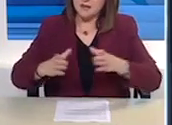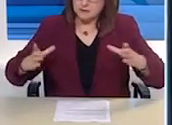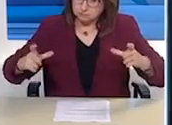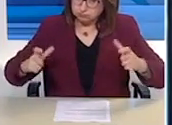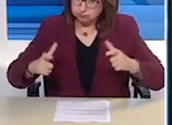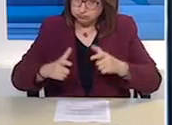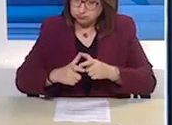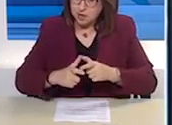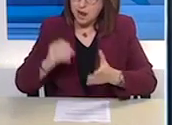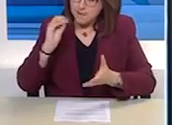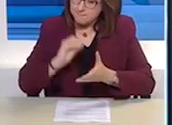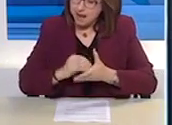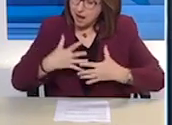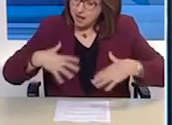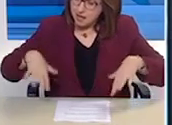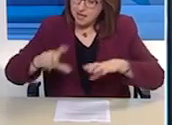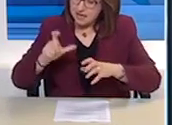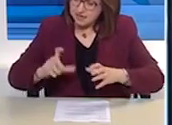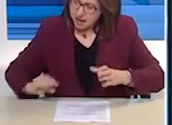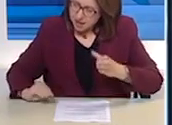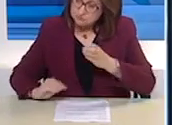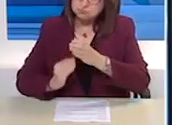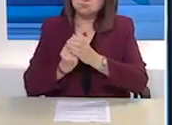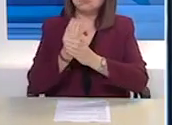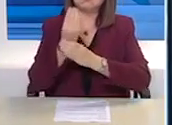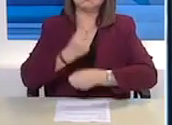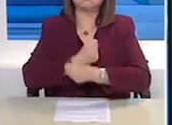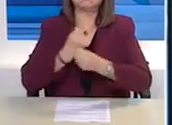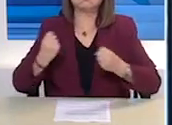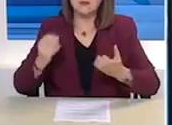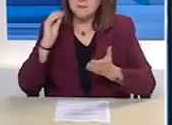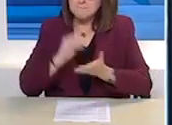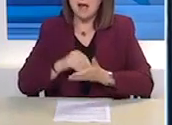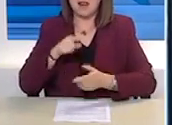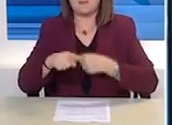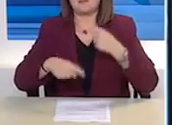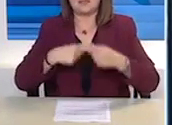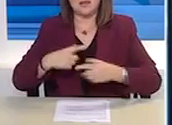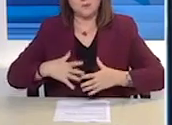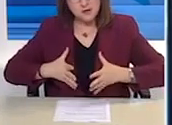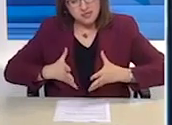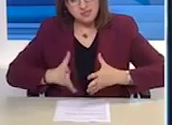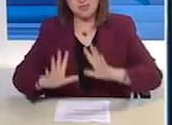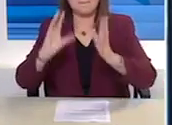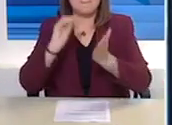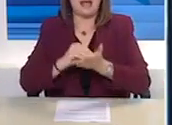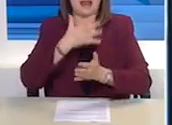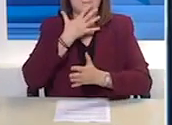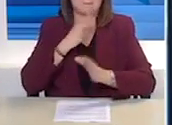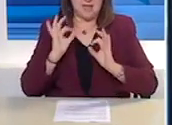Σήμερα ανακοινώνουμε 99 κρούσματα του νέου ιού στη χώρα. Ο συνολικός αριθμός των κρούσματων